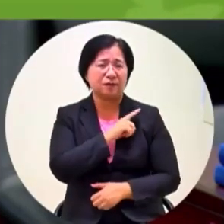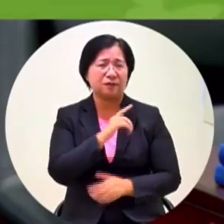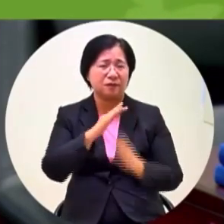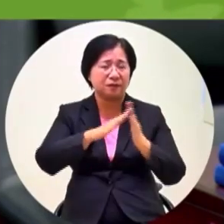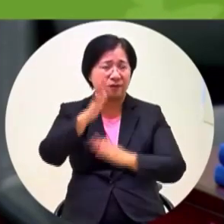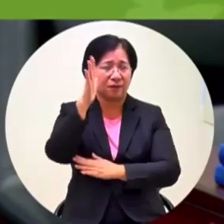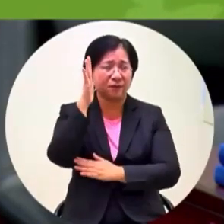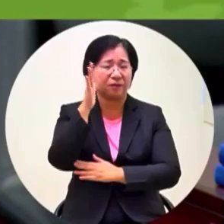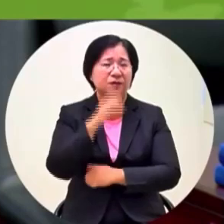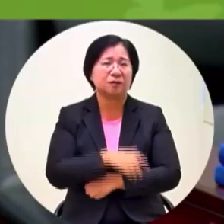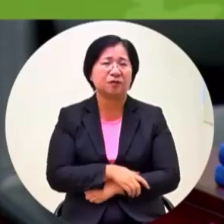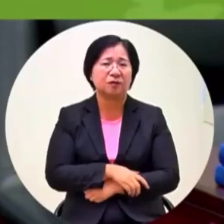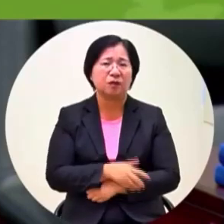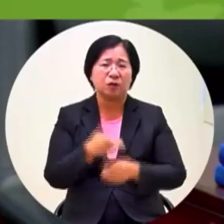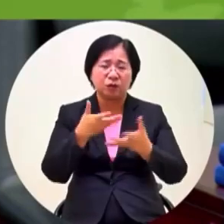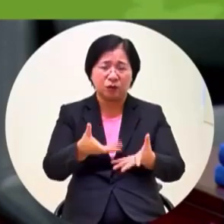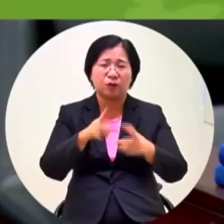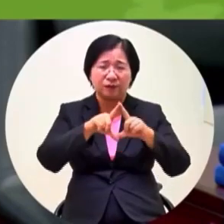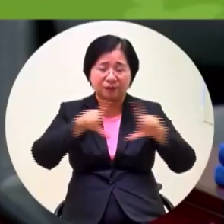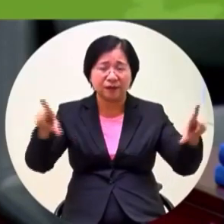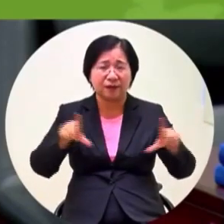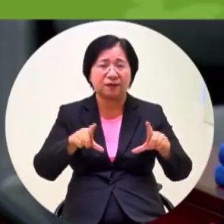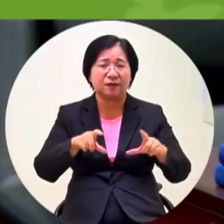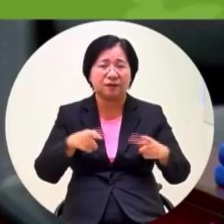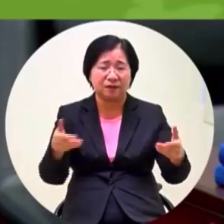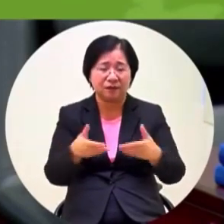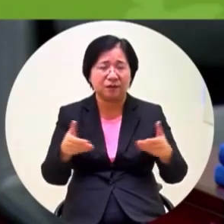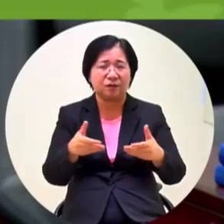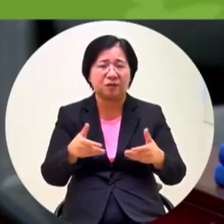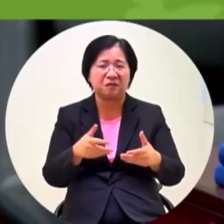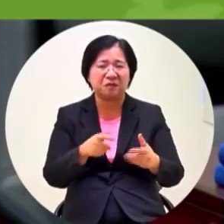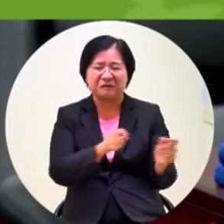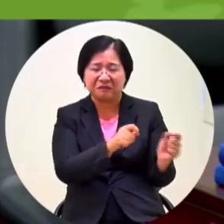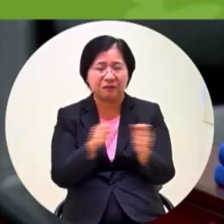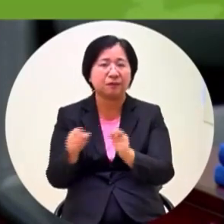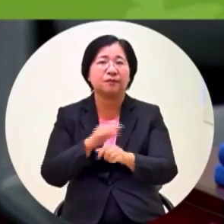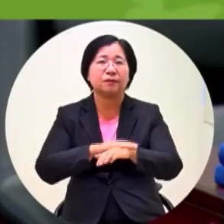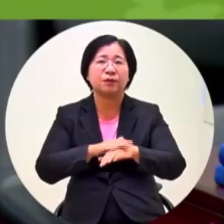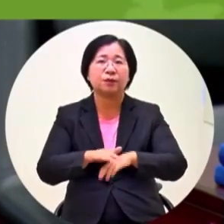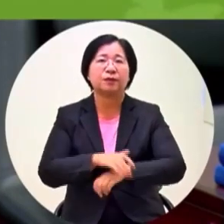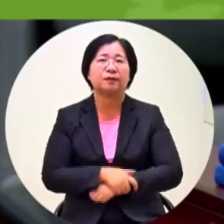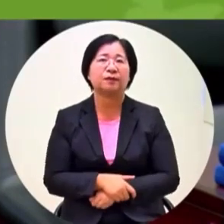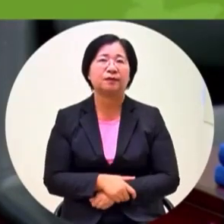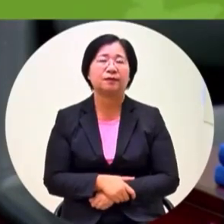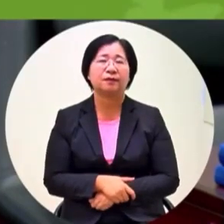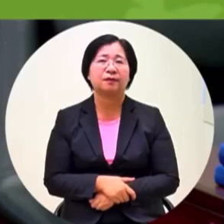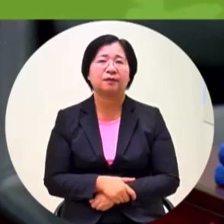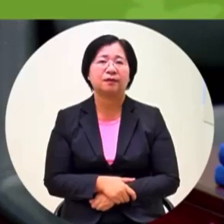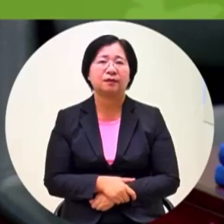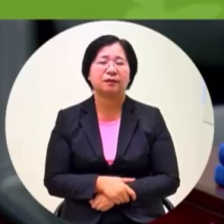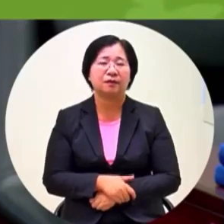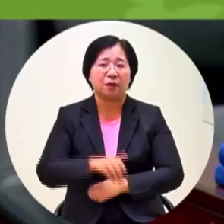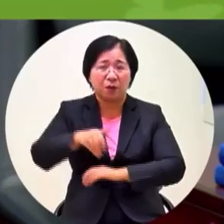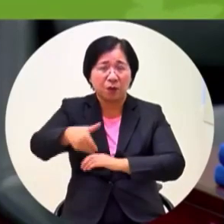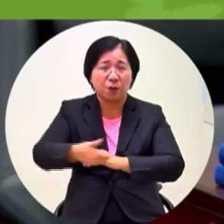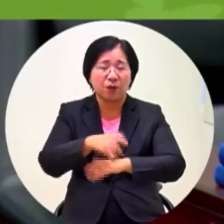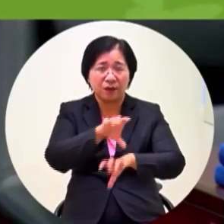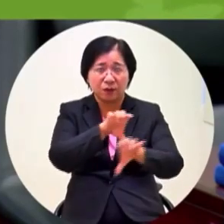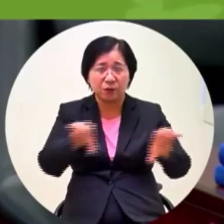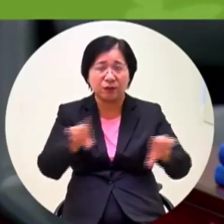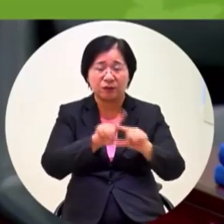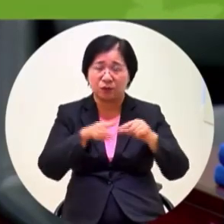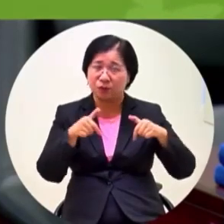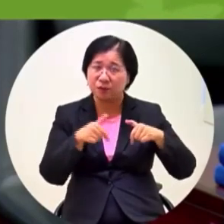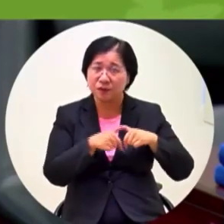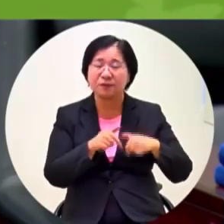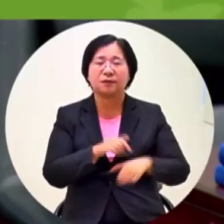重大工程当中都会来去耽误到。那个挖管中心，我相信挖管